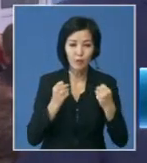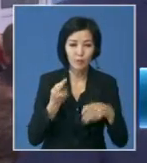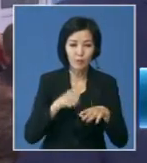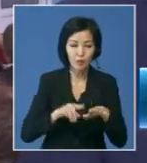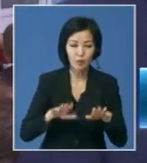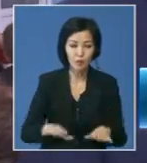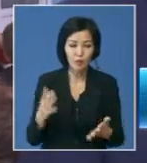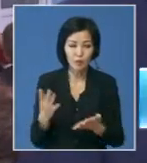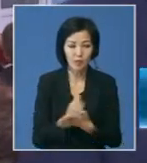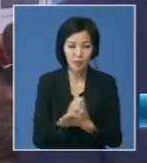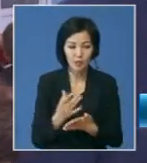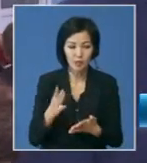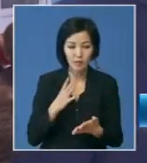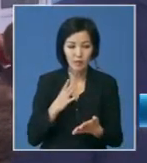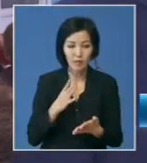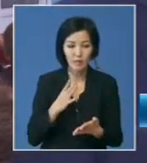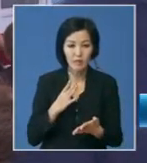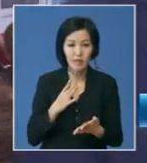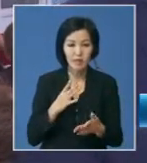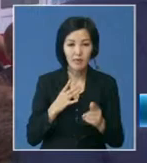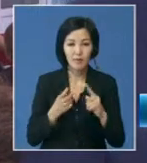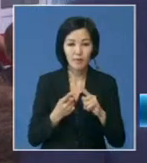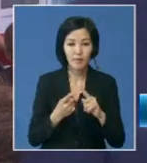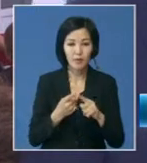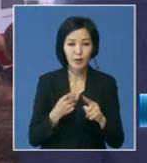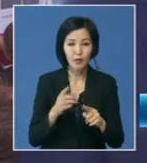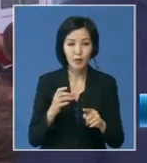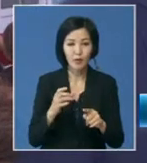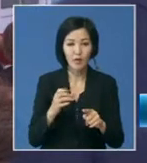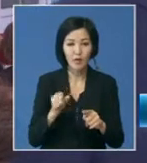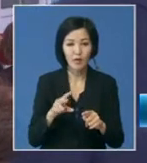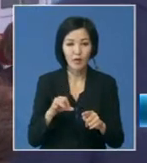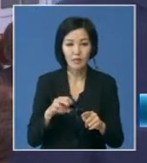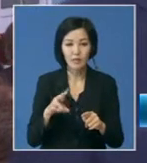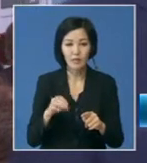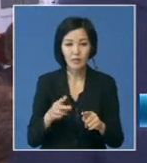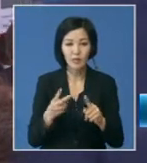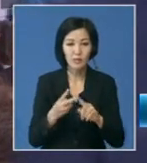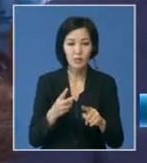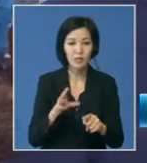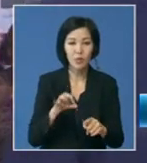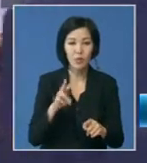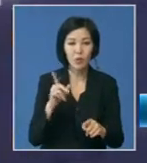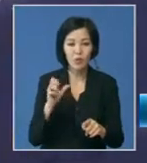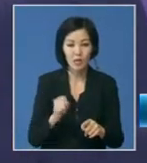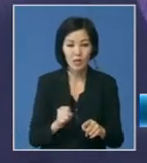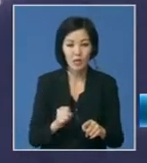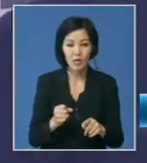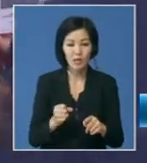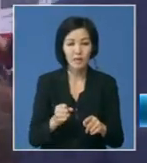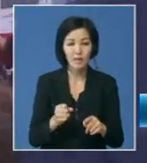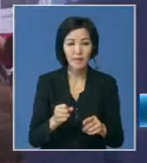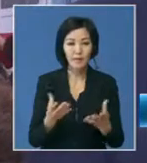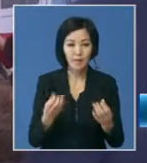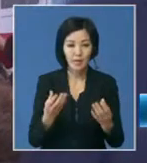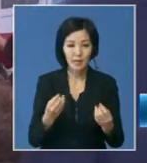орында алып келді. Ол біреуісі Анатолий Савельев, екіншісі Пастухова Ольга. Содан кейін тағы біздің